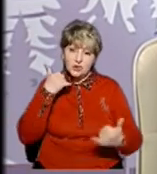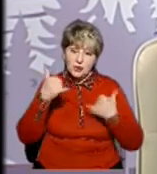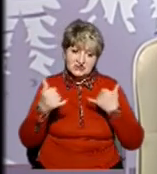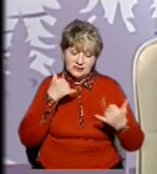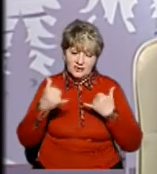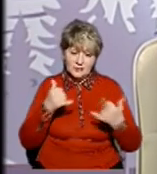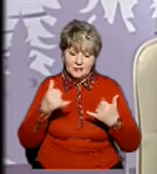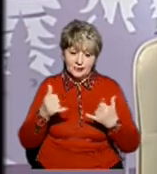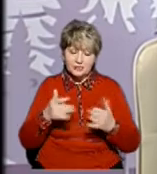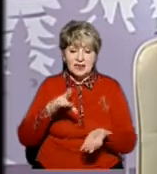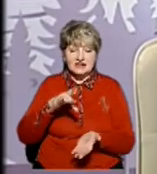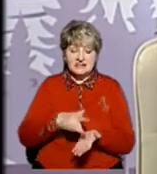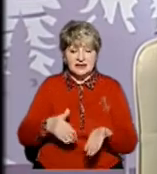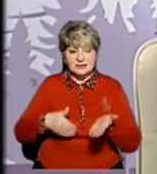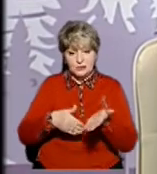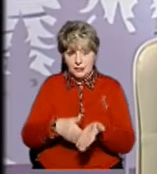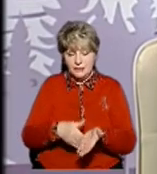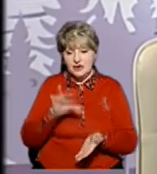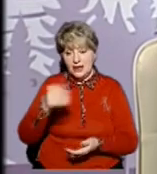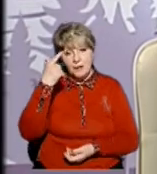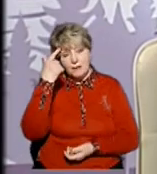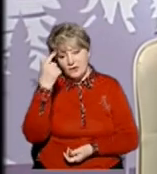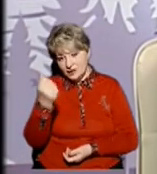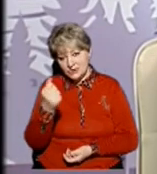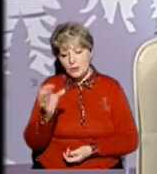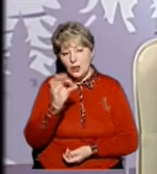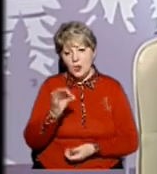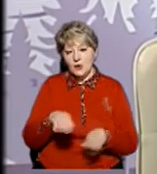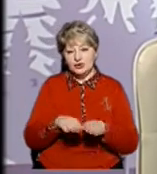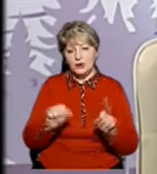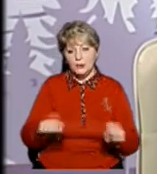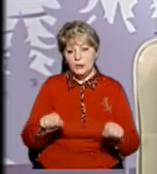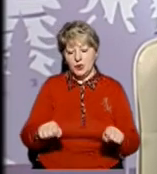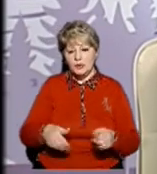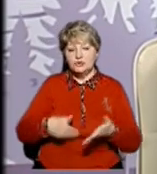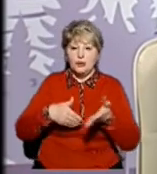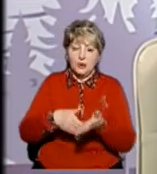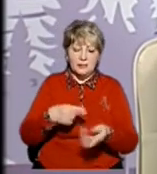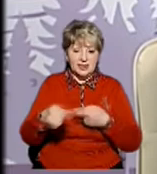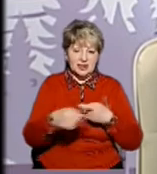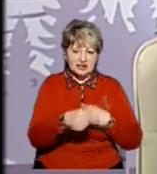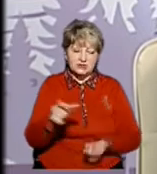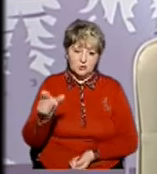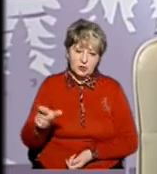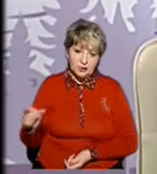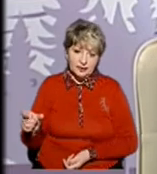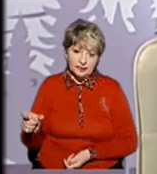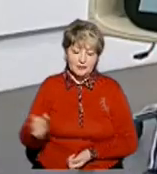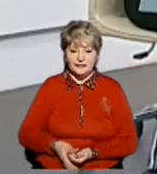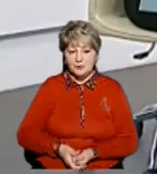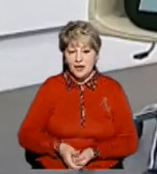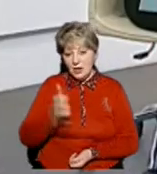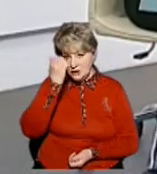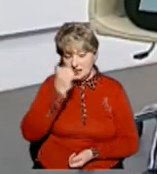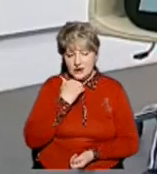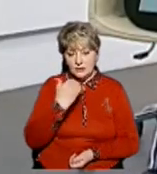номер телефону центру допомоги і повідомити про таку можливість допомоги допомогти іншим людям. Ну, а я дякую вам